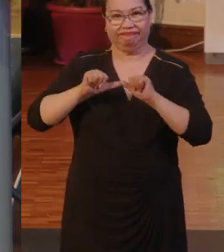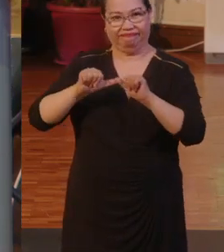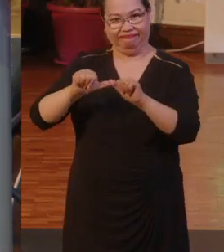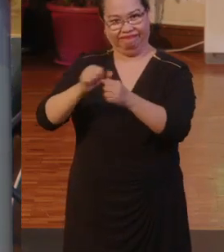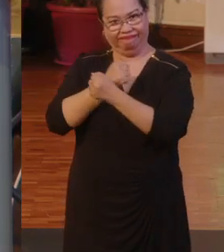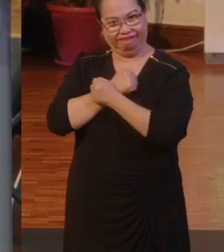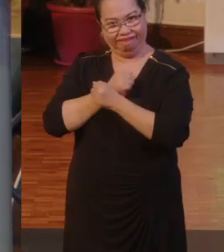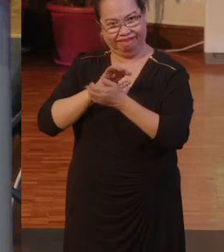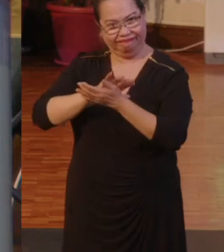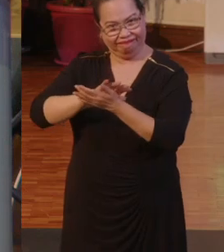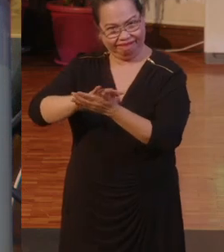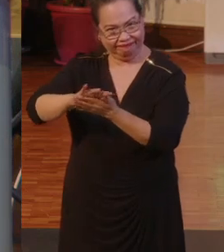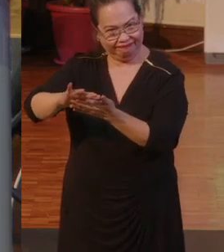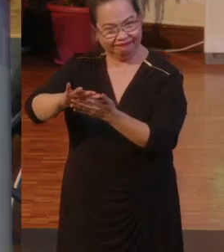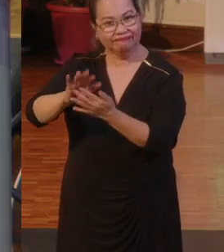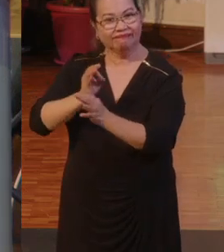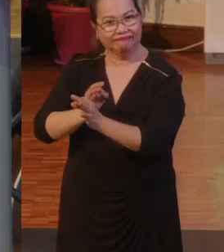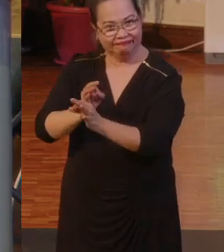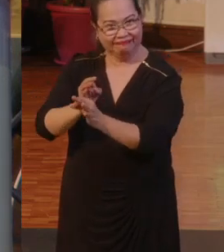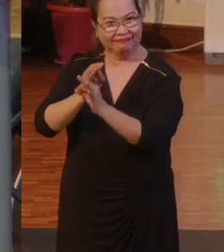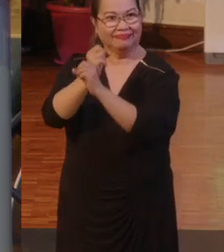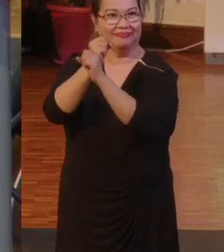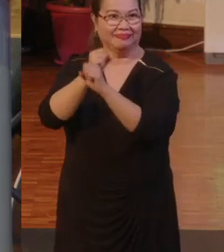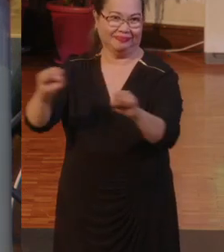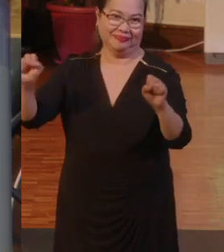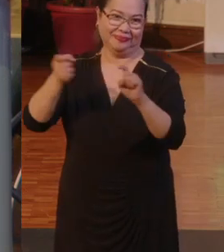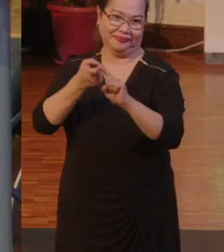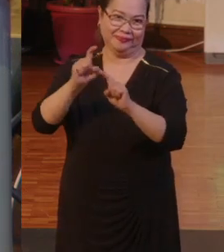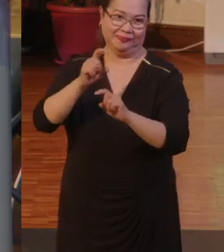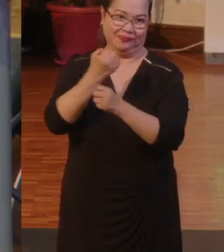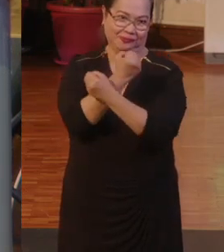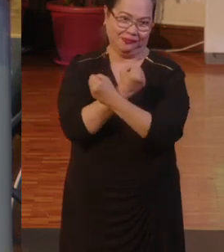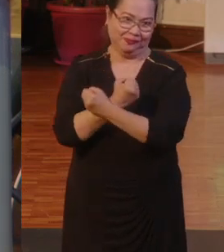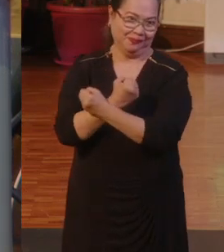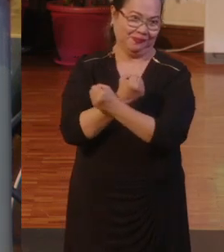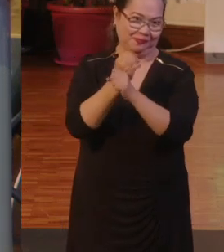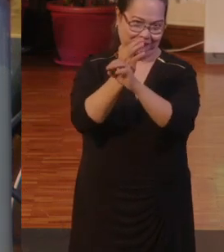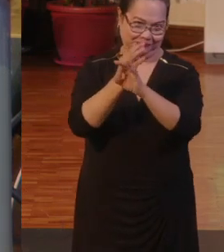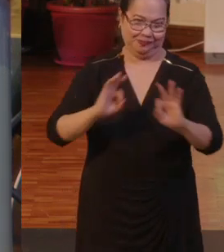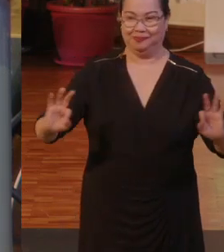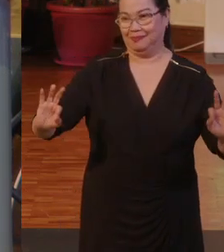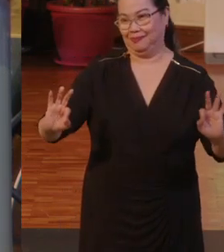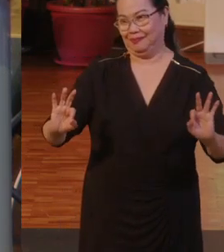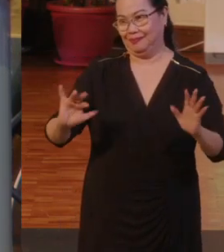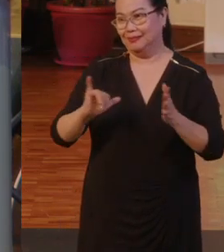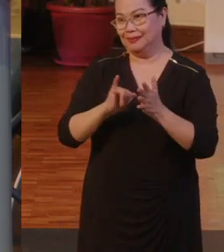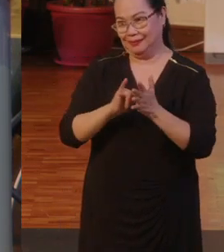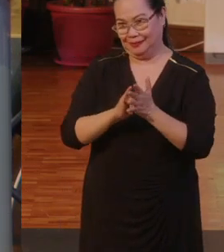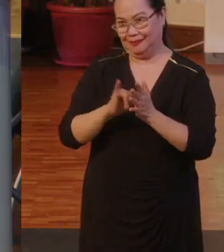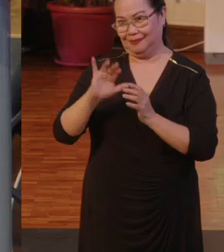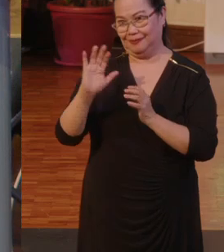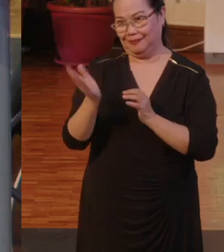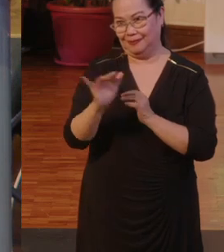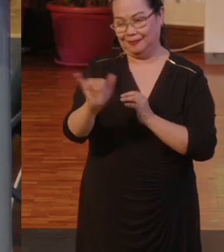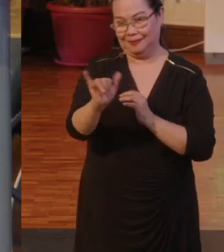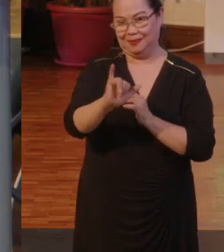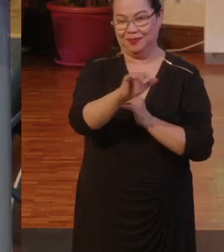Panginoon mula sa kanilang pagkaalipin. Gayon din, di ba mga